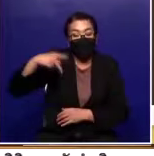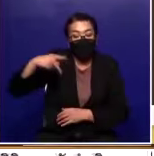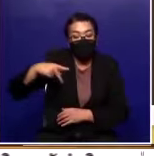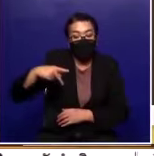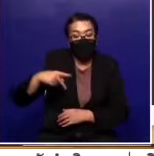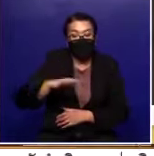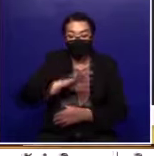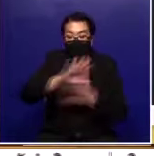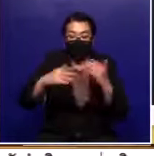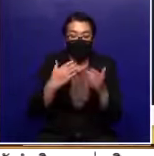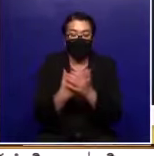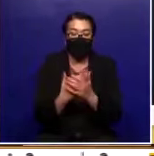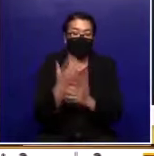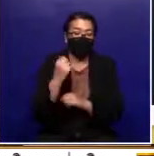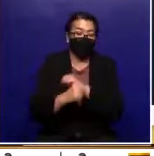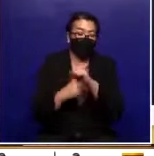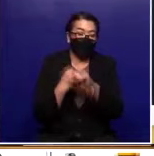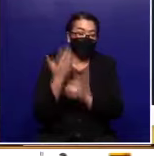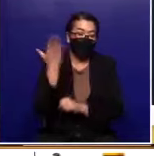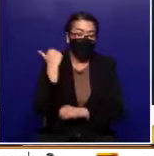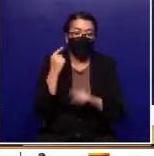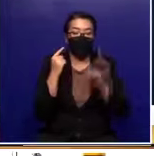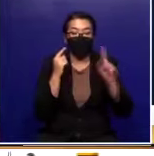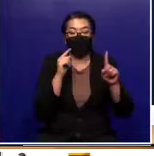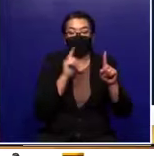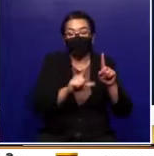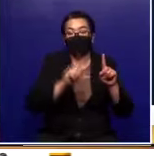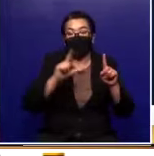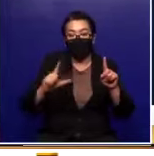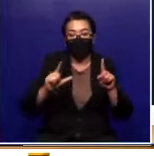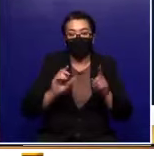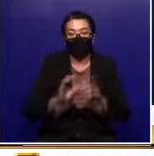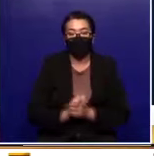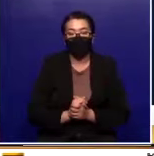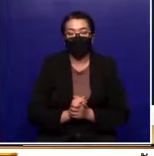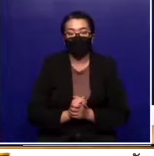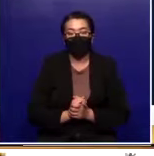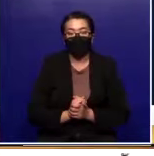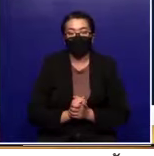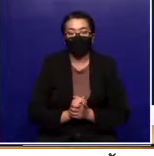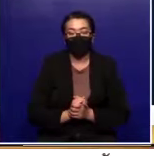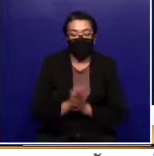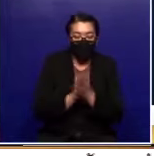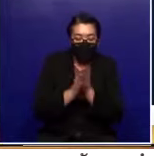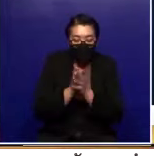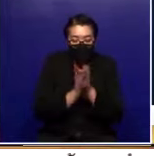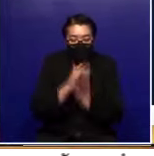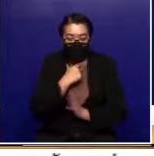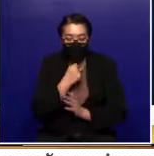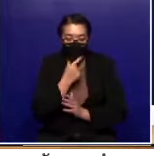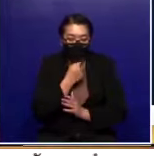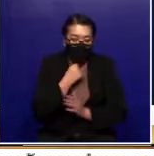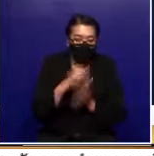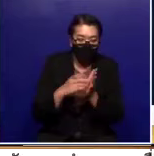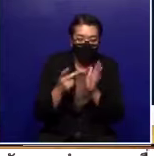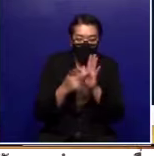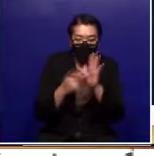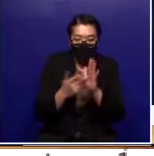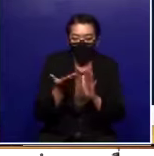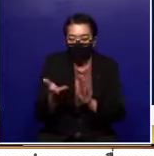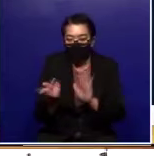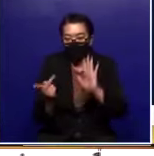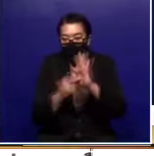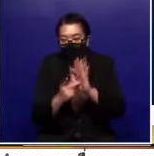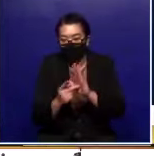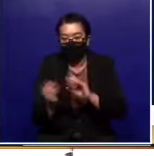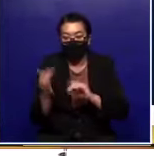มดปีที่แล้ว1ล้านล้านบาทท่านประธานทราบนะครับแล้วก็ยังมันมือท่านประธานครับมาขอกู้นี่ยังไม่เข้